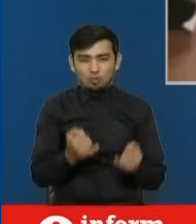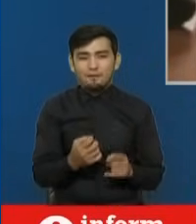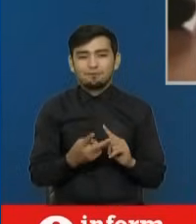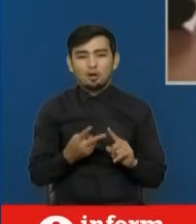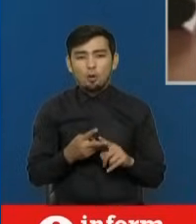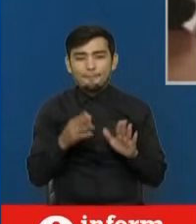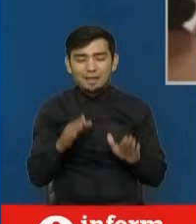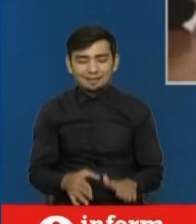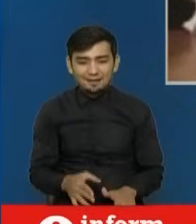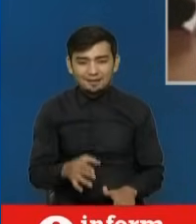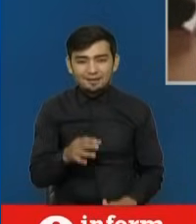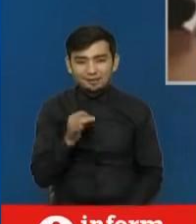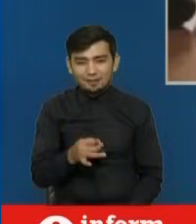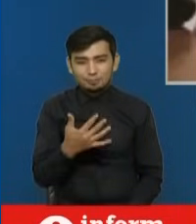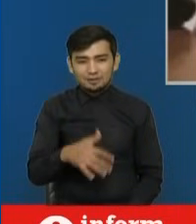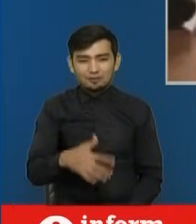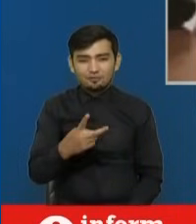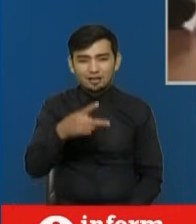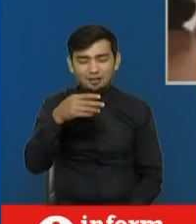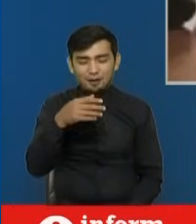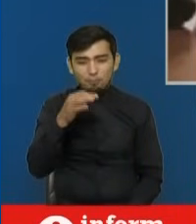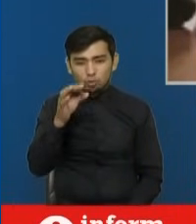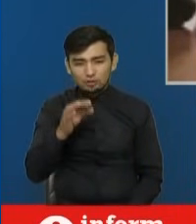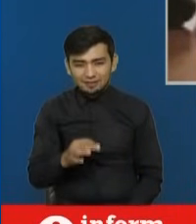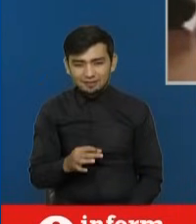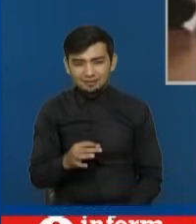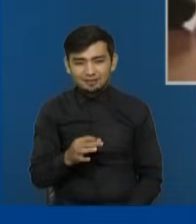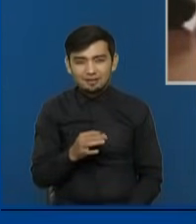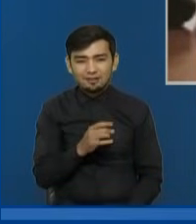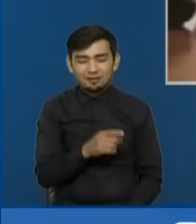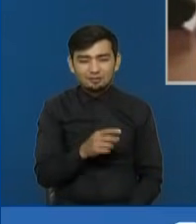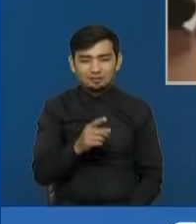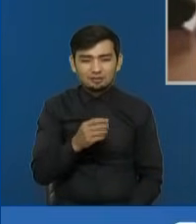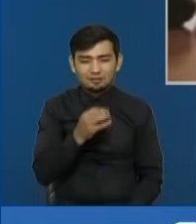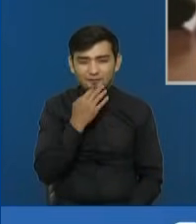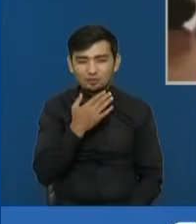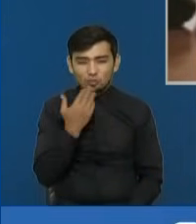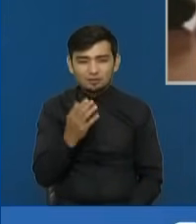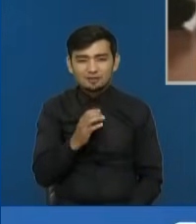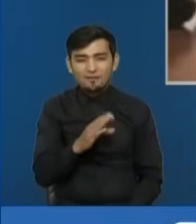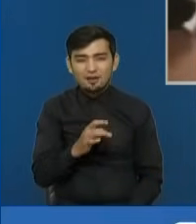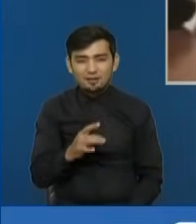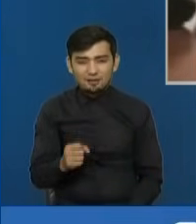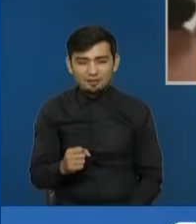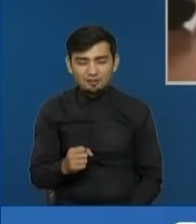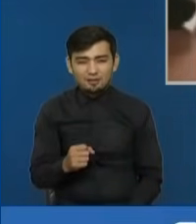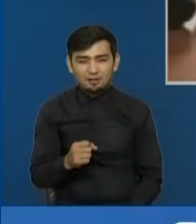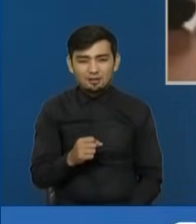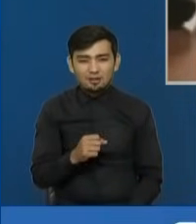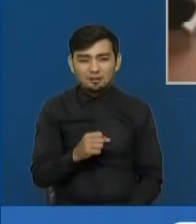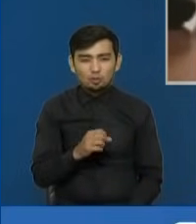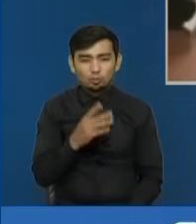месте это порядка 52% респондентов недовольны в сфере предоставления услуг